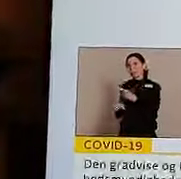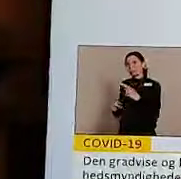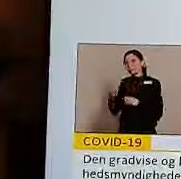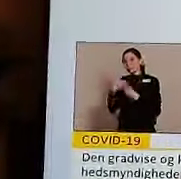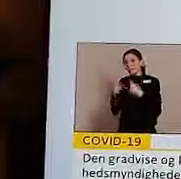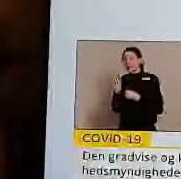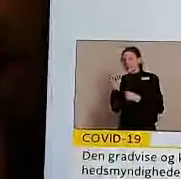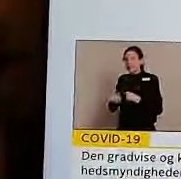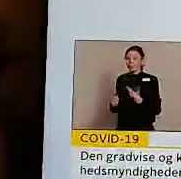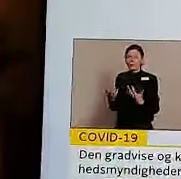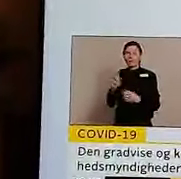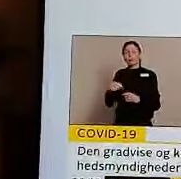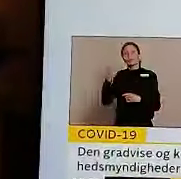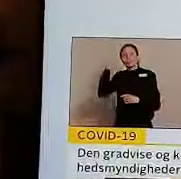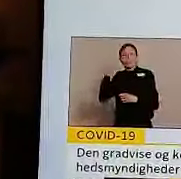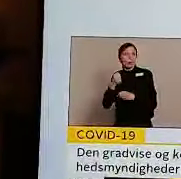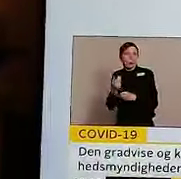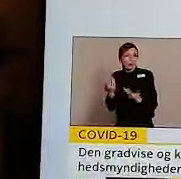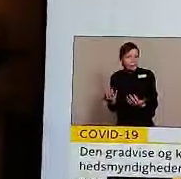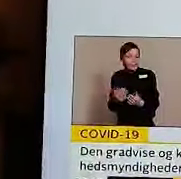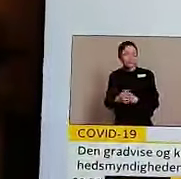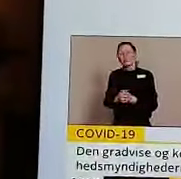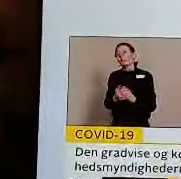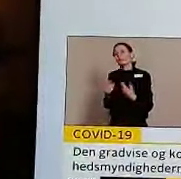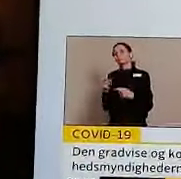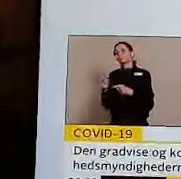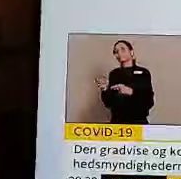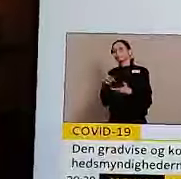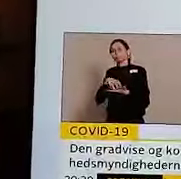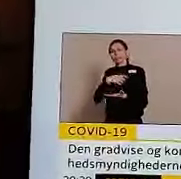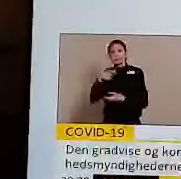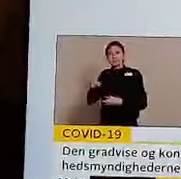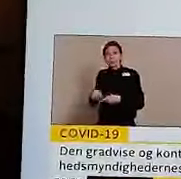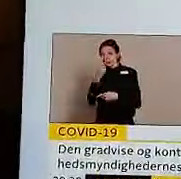ولكن هنا في الدنمارك سيقومون بمعاقبة